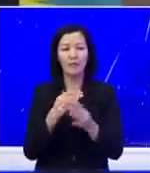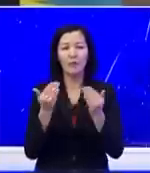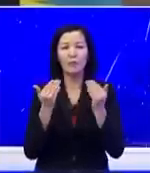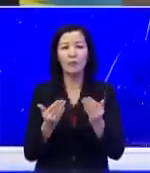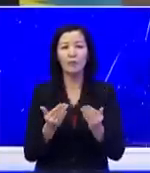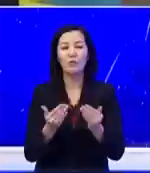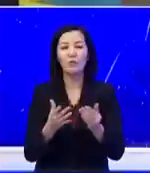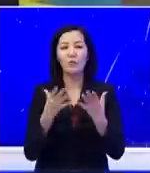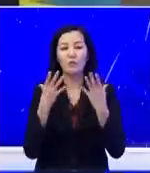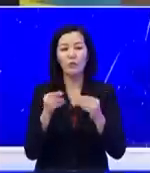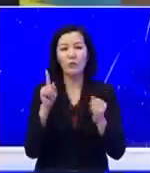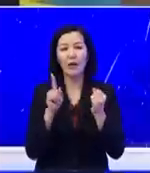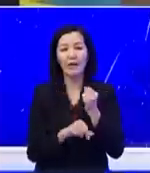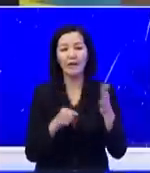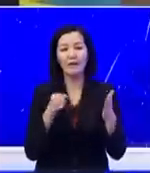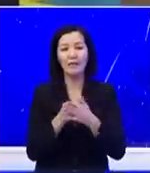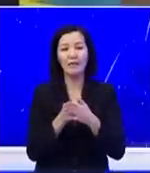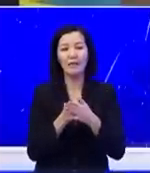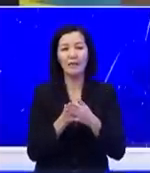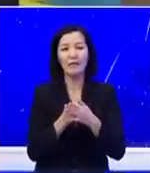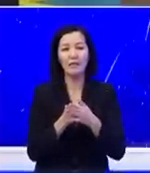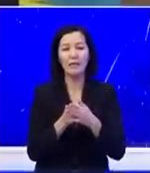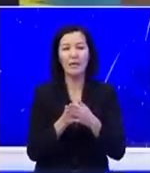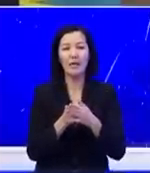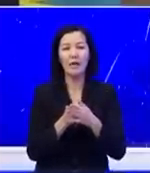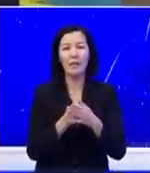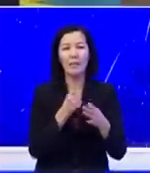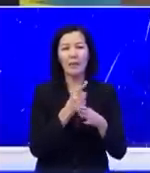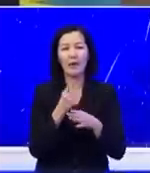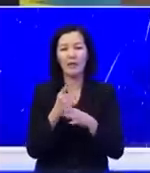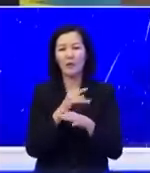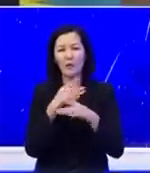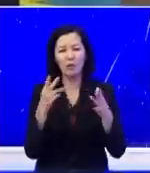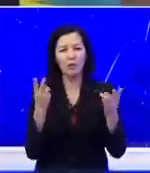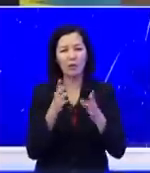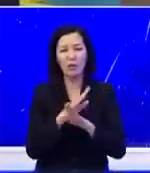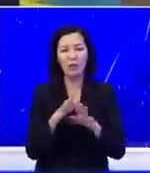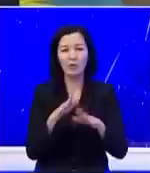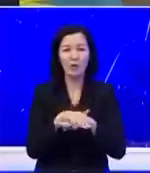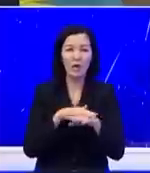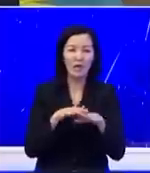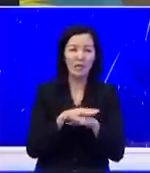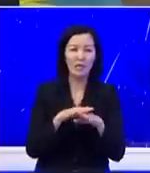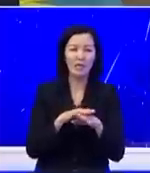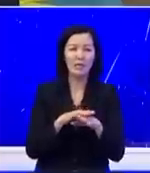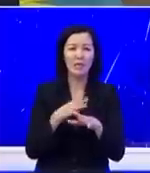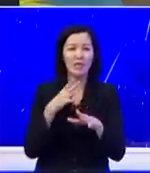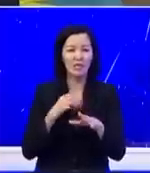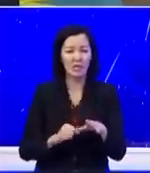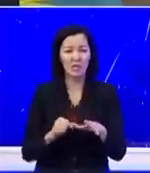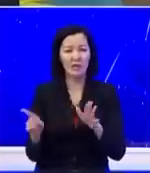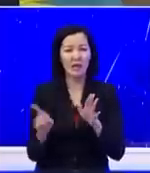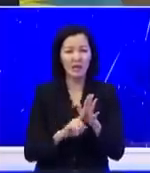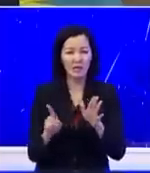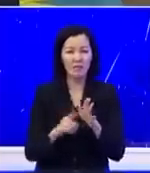до конца дня отрегулировать. Артық бақылау бекеттері болмауы тиіс, алып тастау керек. Халық онсыз да карантиннен шаршады. Ары-бері